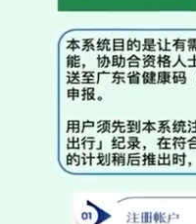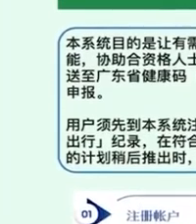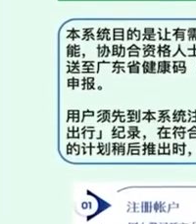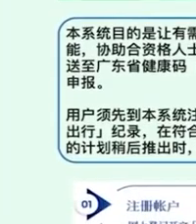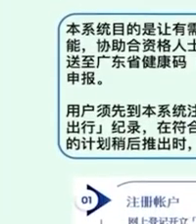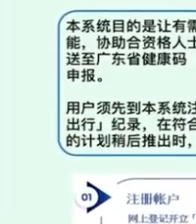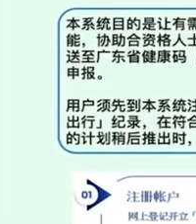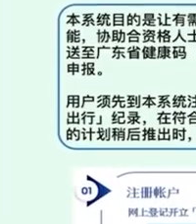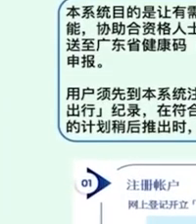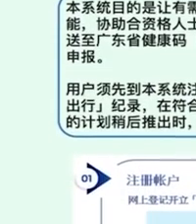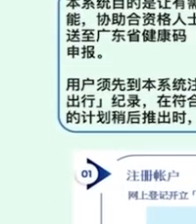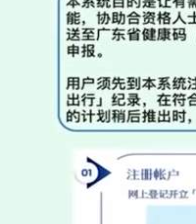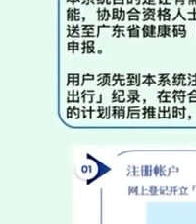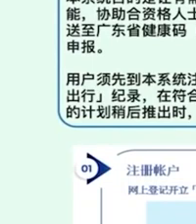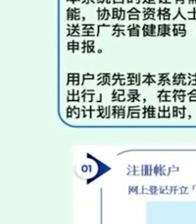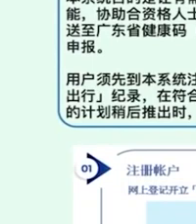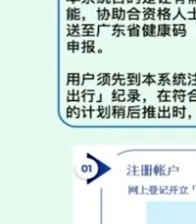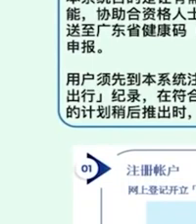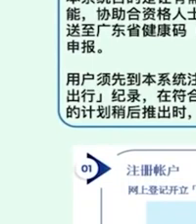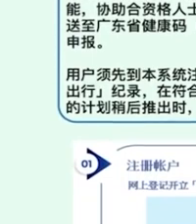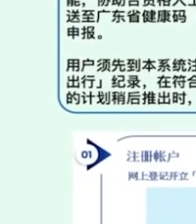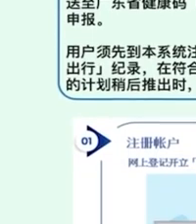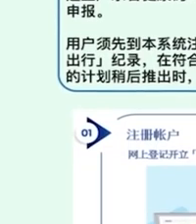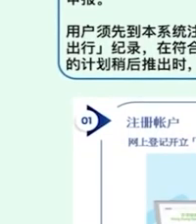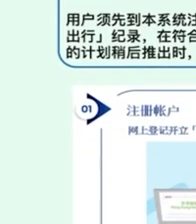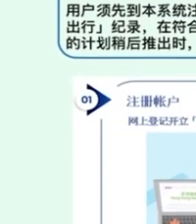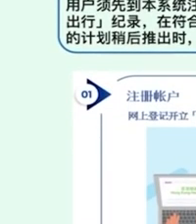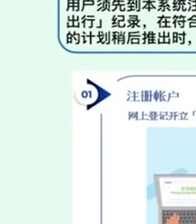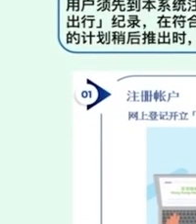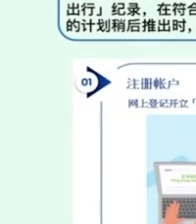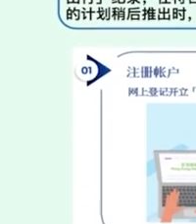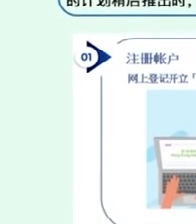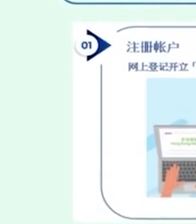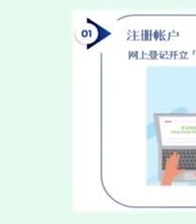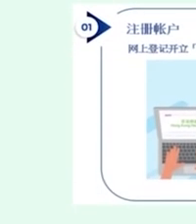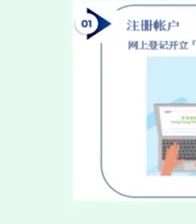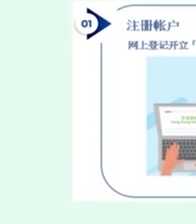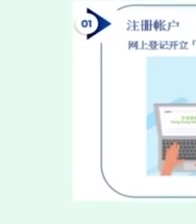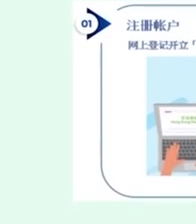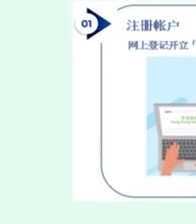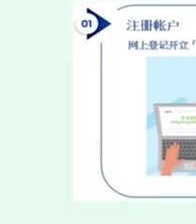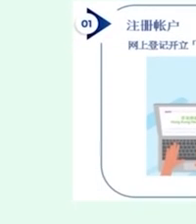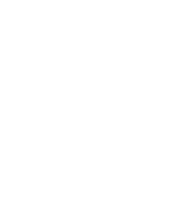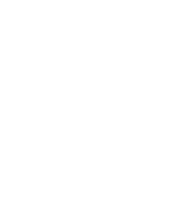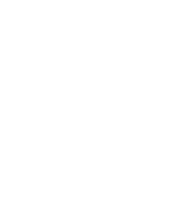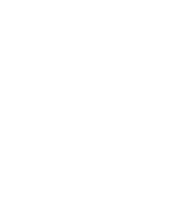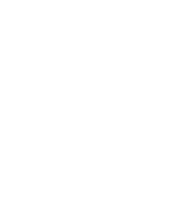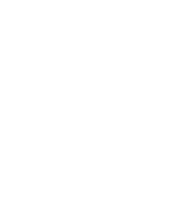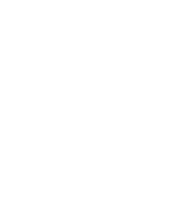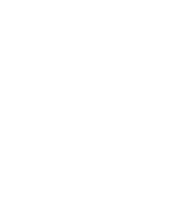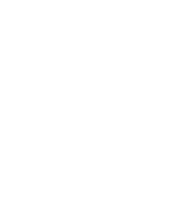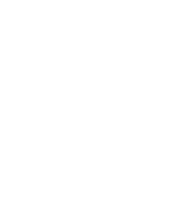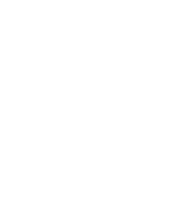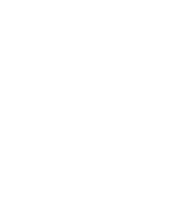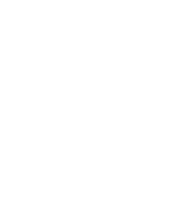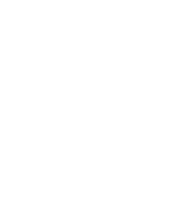包括启动香港健康码等相关举措。他表示，截至目前已有44万人提出账户申请，其中